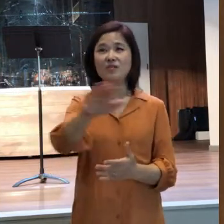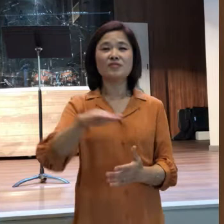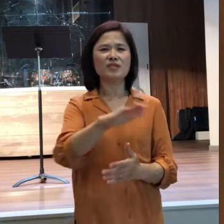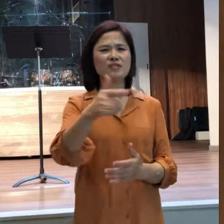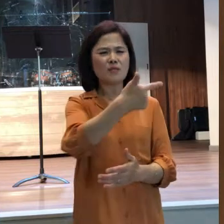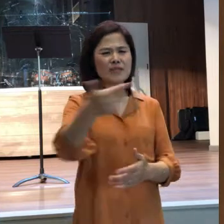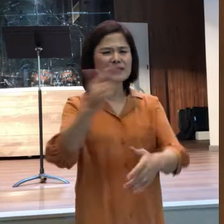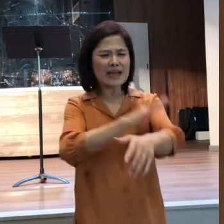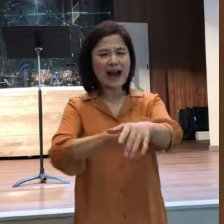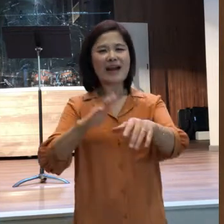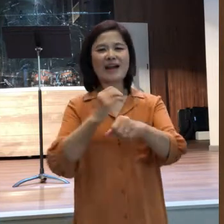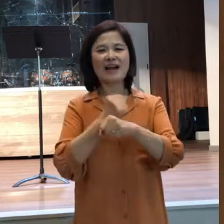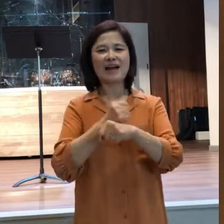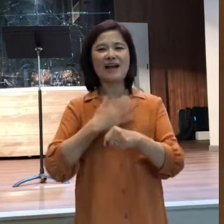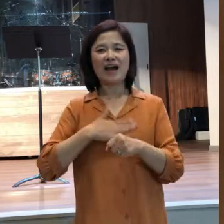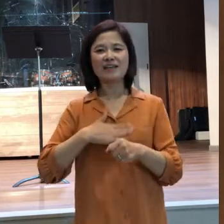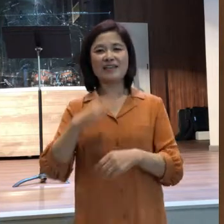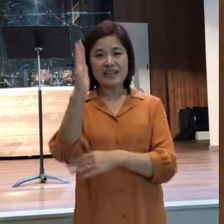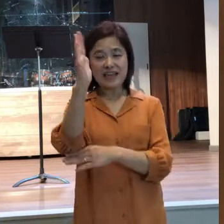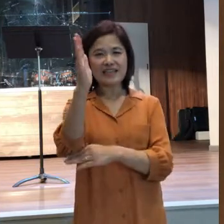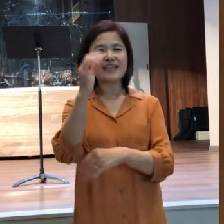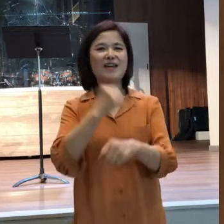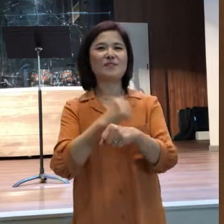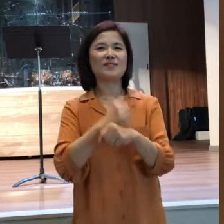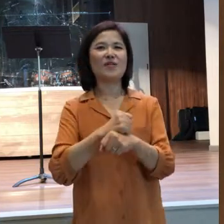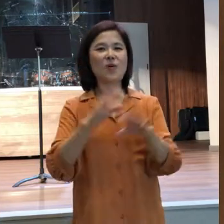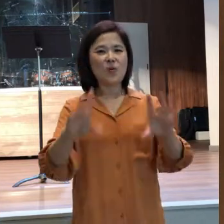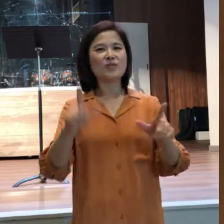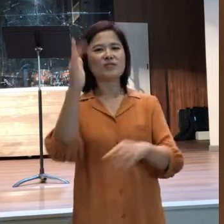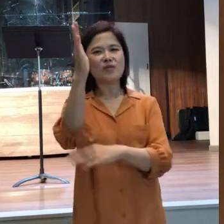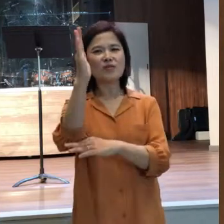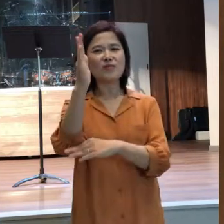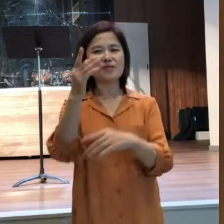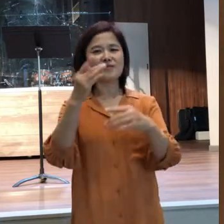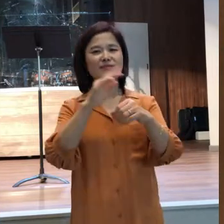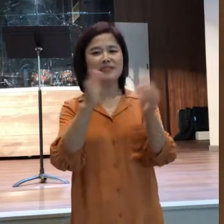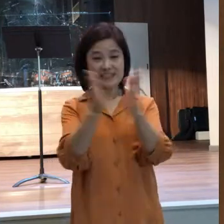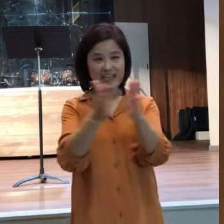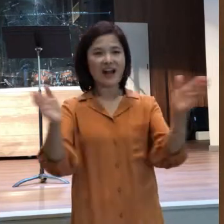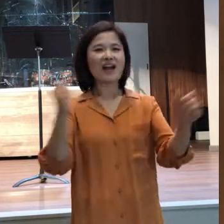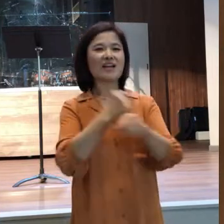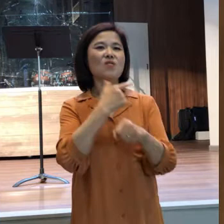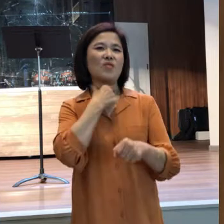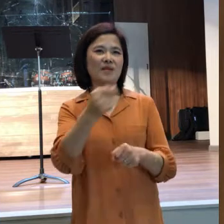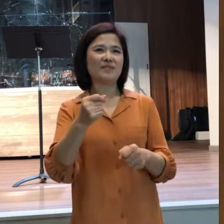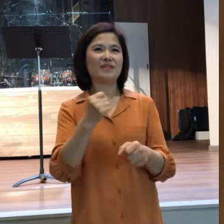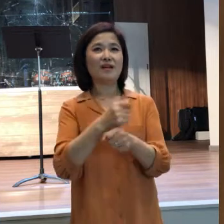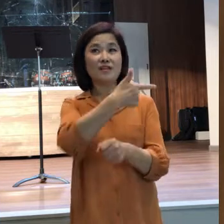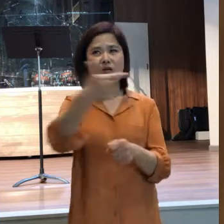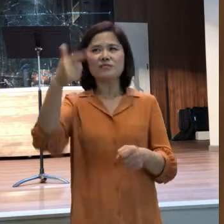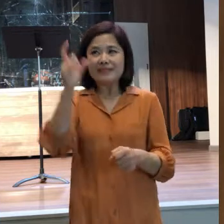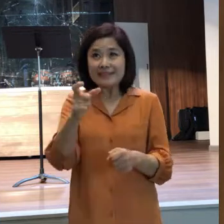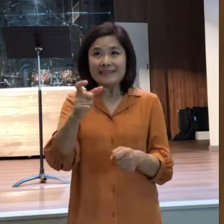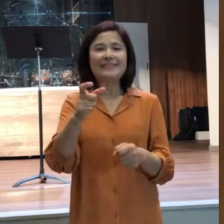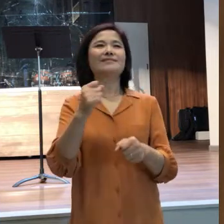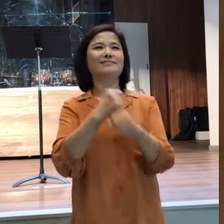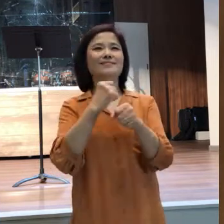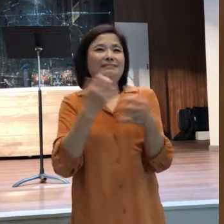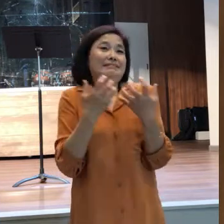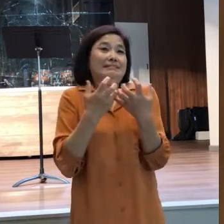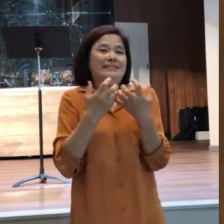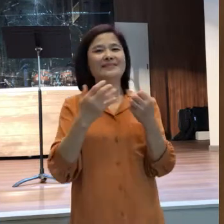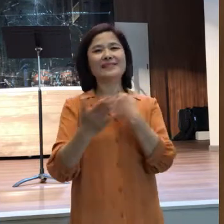여러분이 너무나 잘 아는 얘기를 하면서 오늘 설교를 좀 풀어보려고 그래요. 분위기가 너무 딱딱해가지고